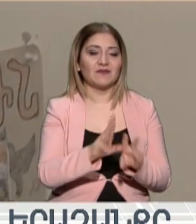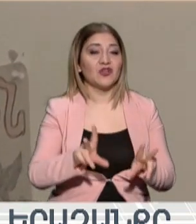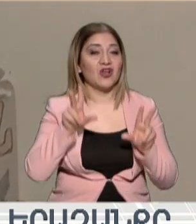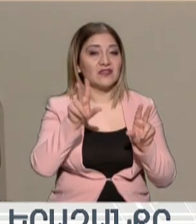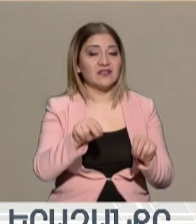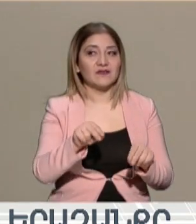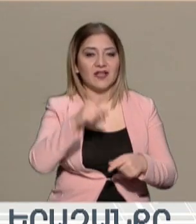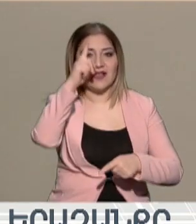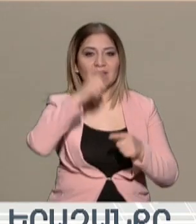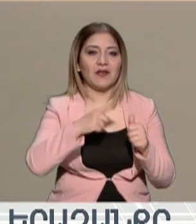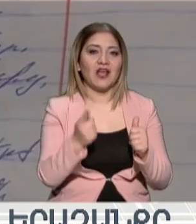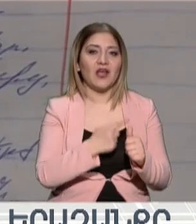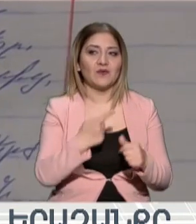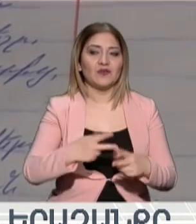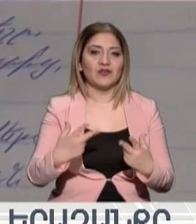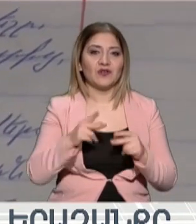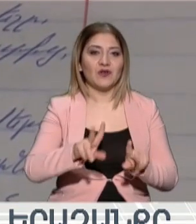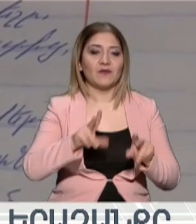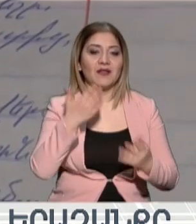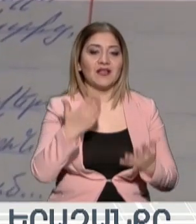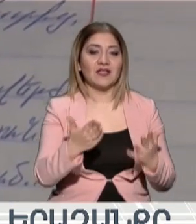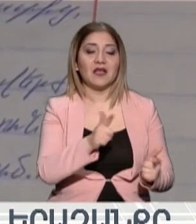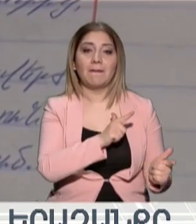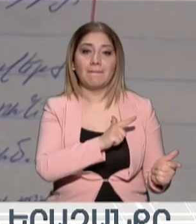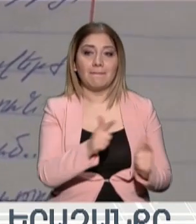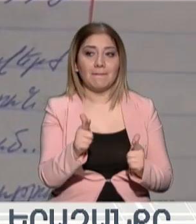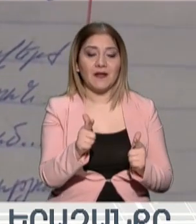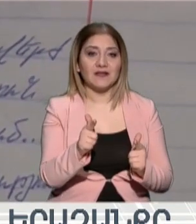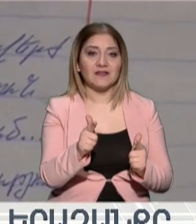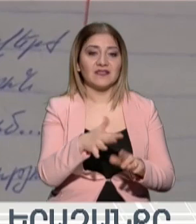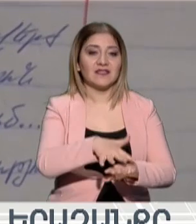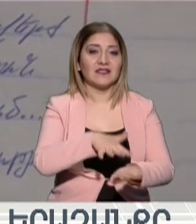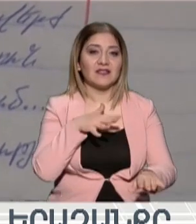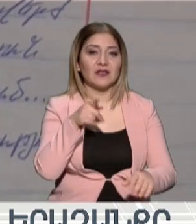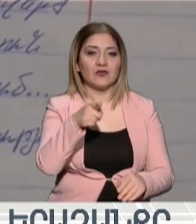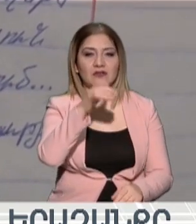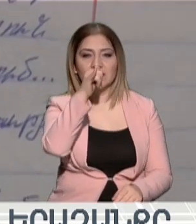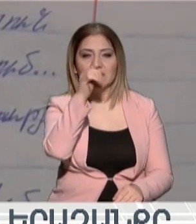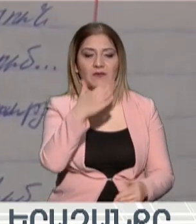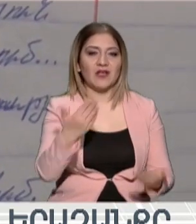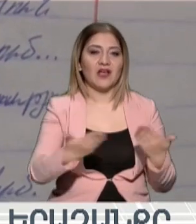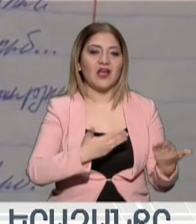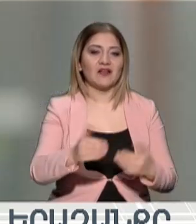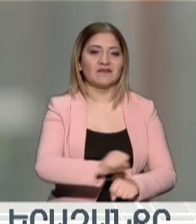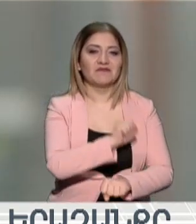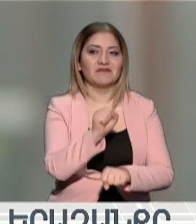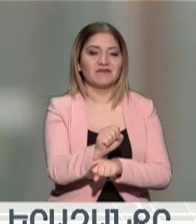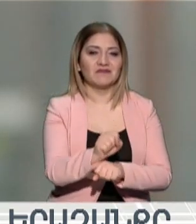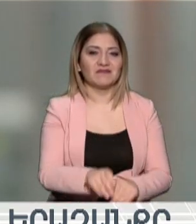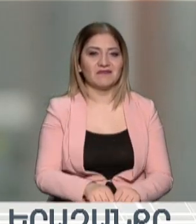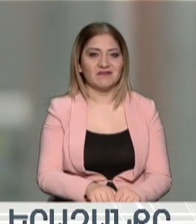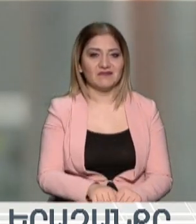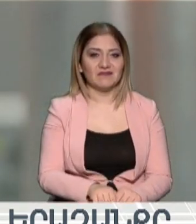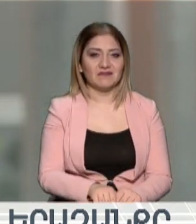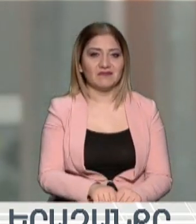խոստանում նաև եղբոր անունից. Եթե պատրաստ եմ փառավոր երթի, դուք չեք կարող քայլերս կոտրել։ Լիլիթ